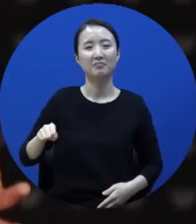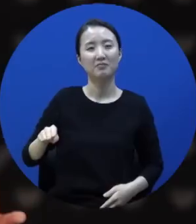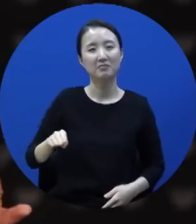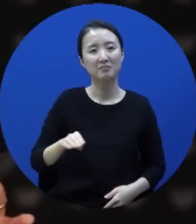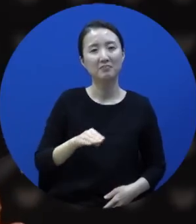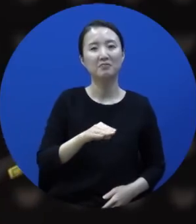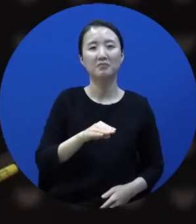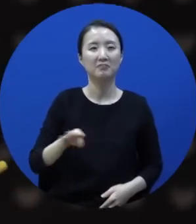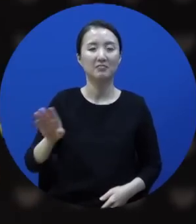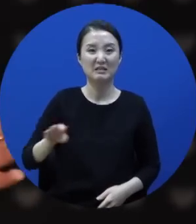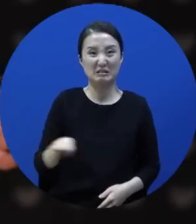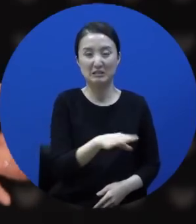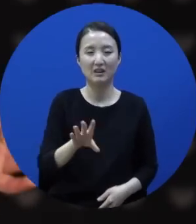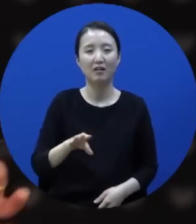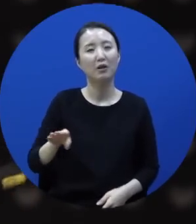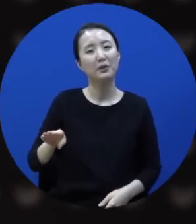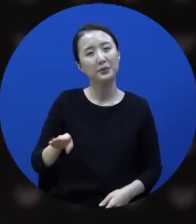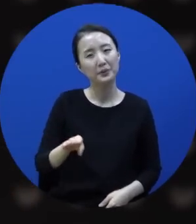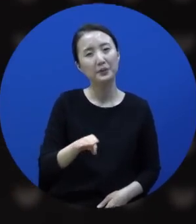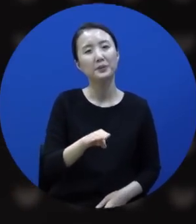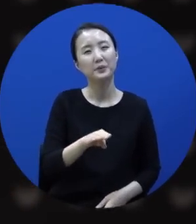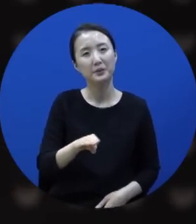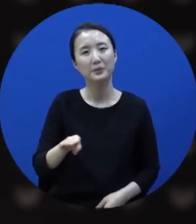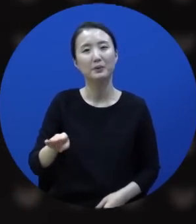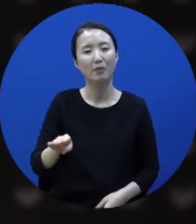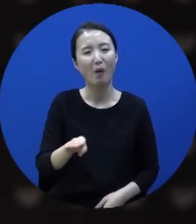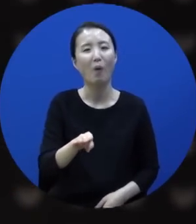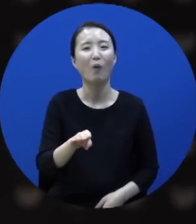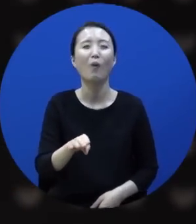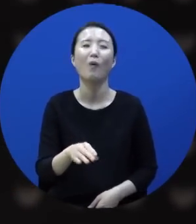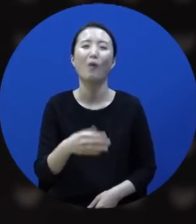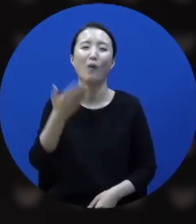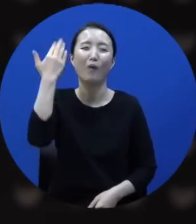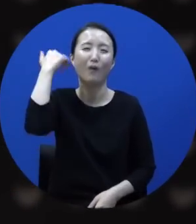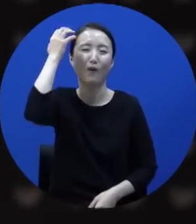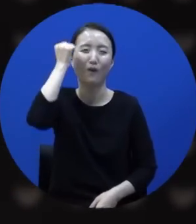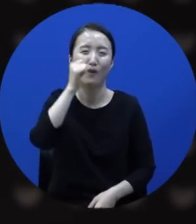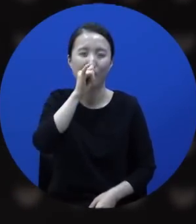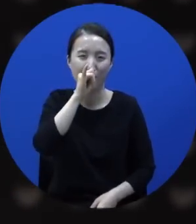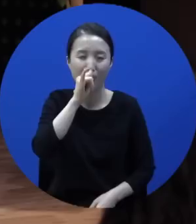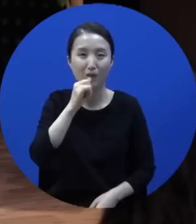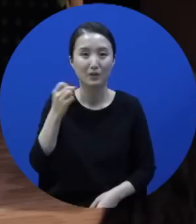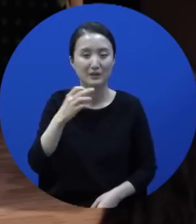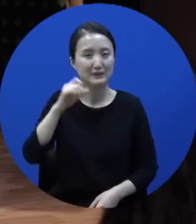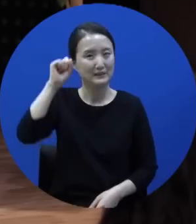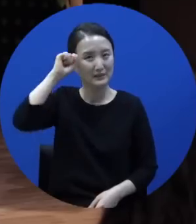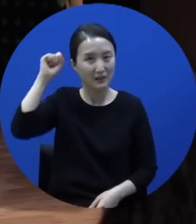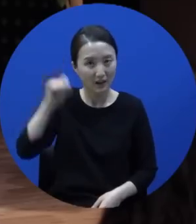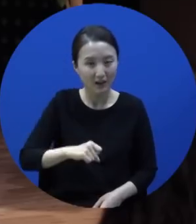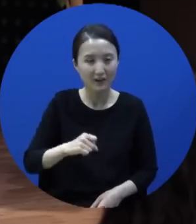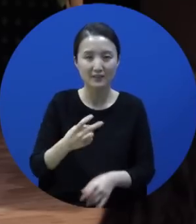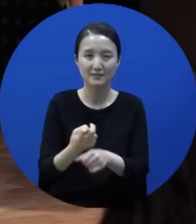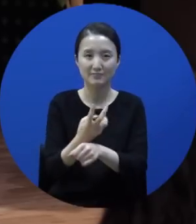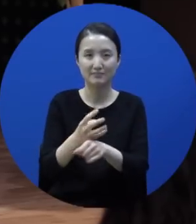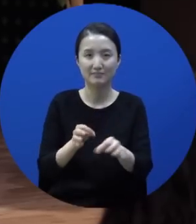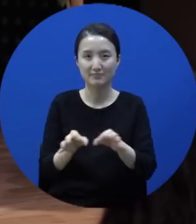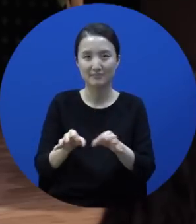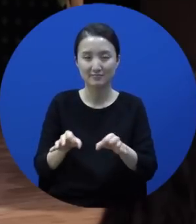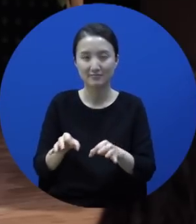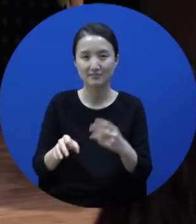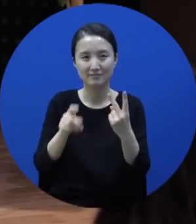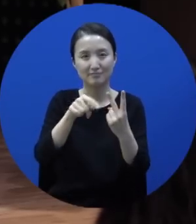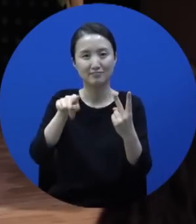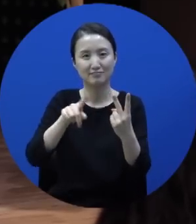운전을 너무 안전하게 하하호호 웃으시면서 저를 데려다 주신 적도 있었고요. 또 하루는 새벽에 편의점에 가서